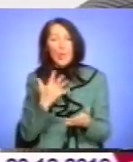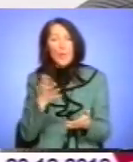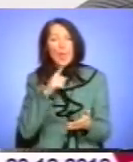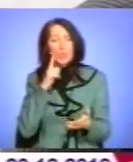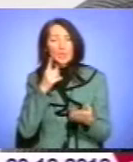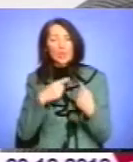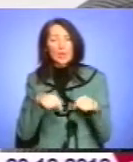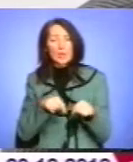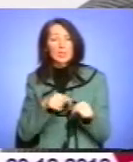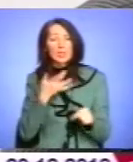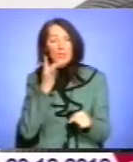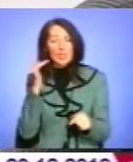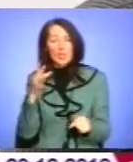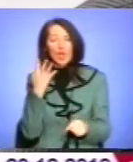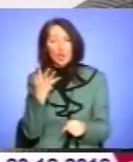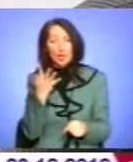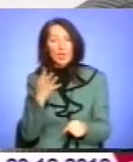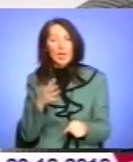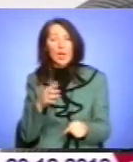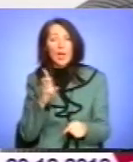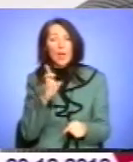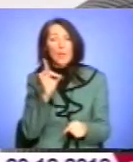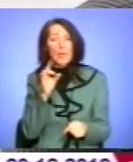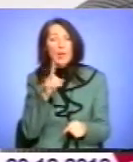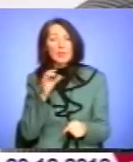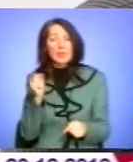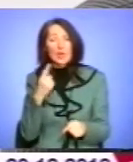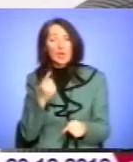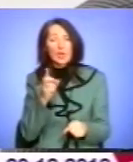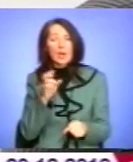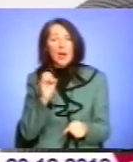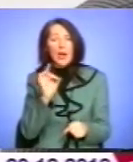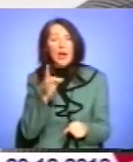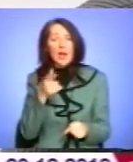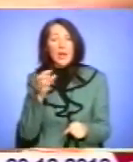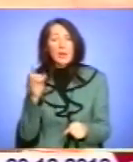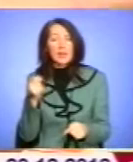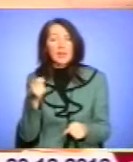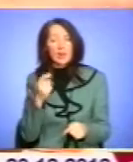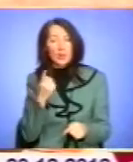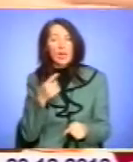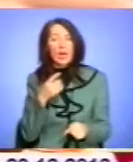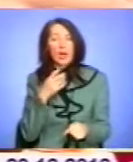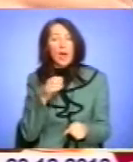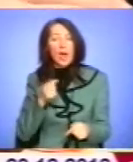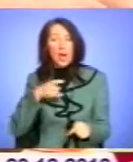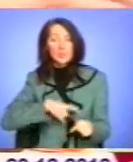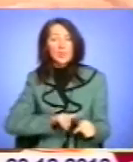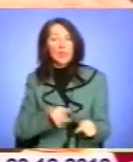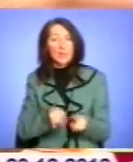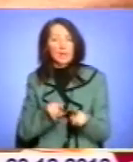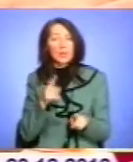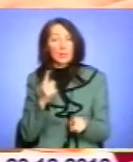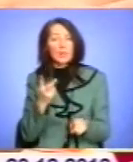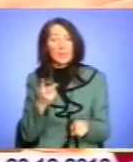Штатах 4, Бразилія 1, Аргентина 2, Австралія також 2. Щороку форум української молоді